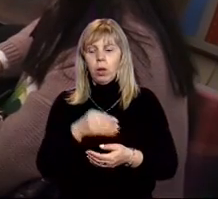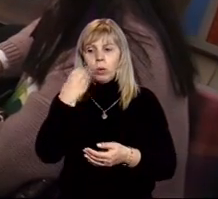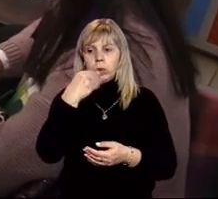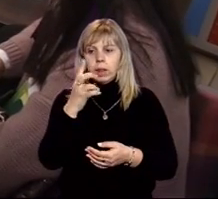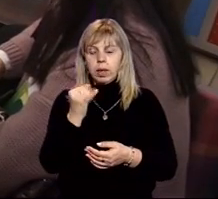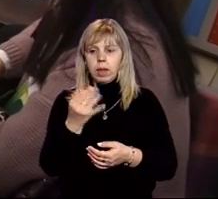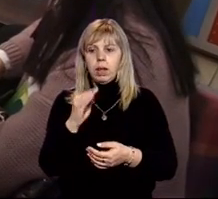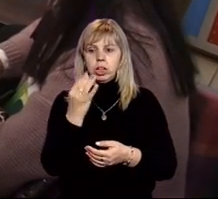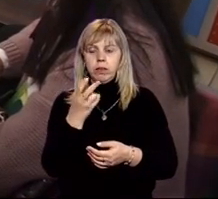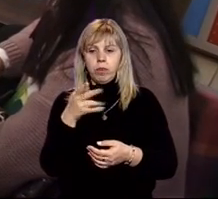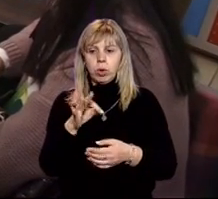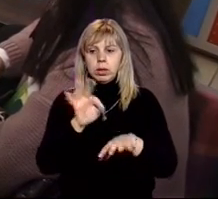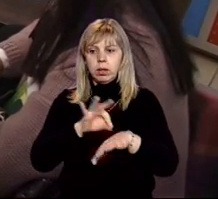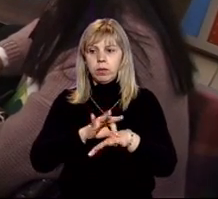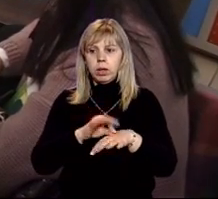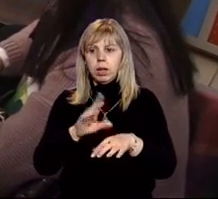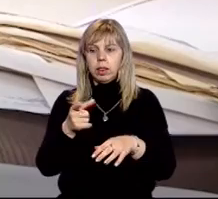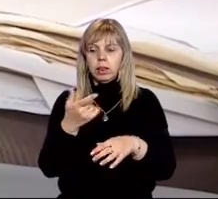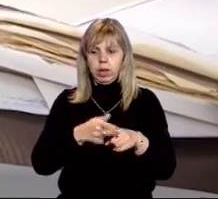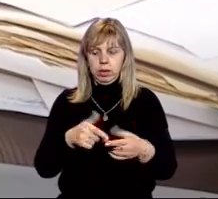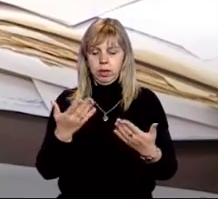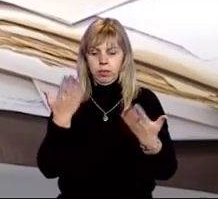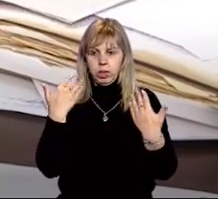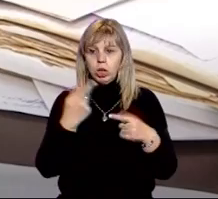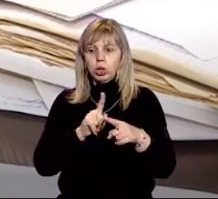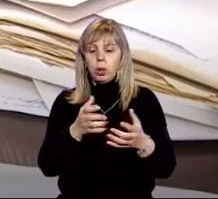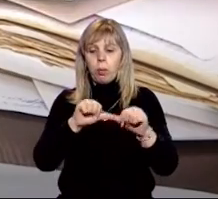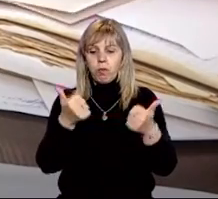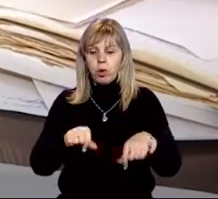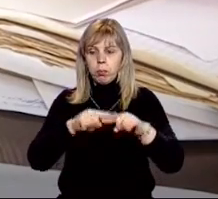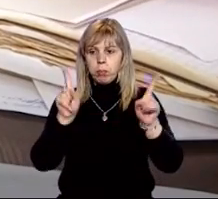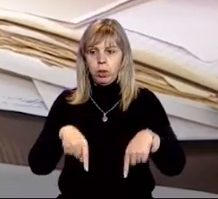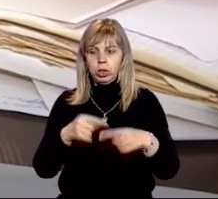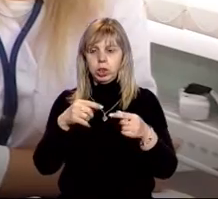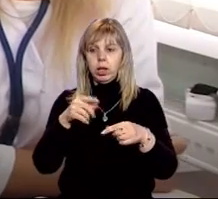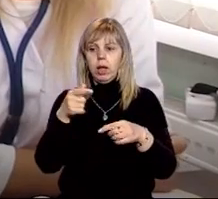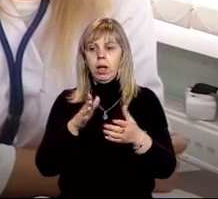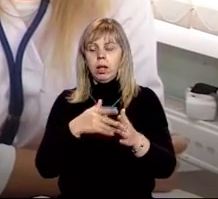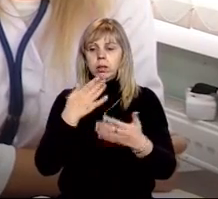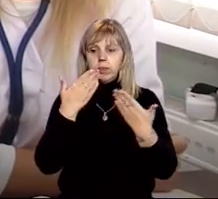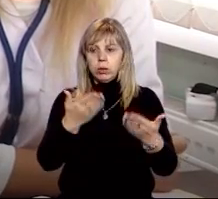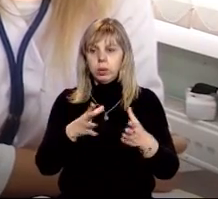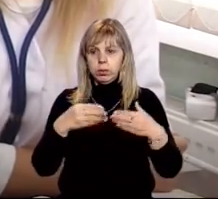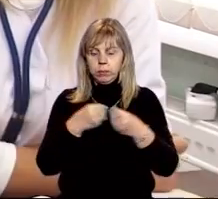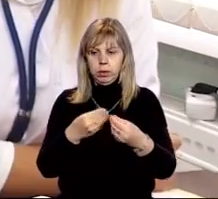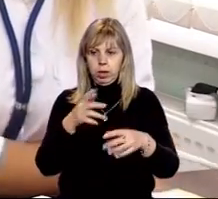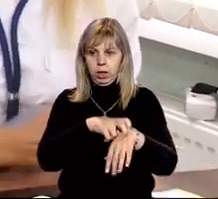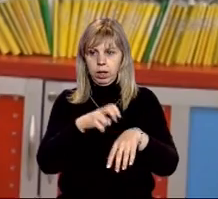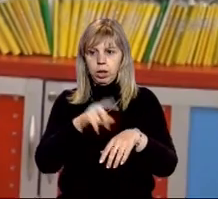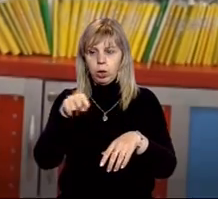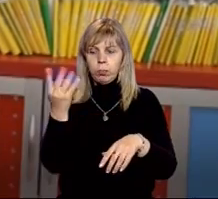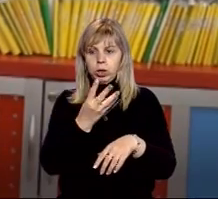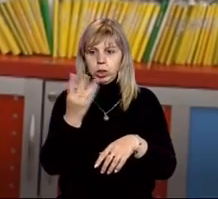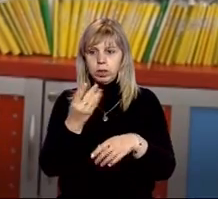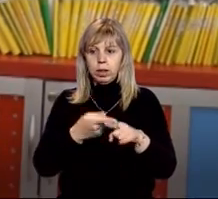Ужгородка Наталія Штивко захворіла на цих вихідних. Для того, щоб оформити лікарняний лист, звернулася до лікаря сімейної амбулаторії номер 4.